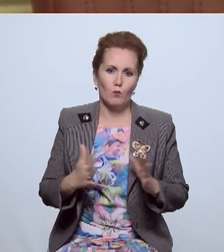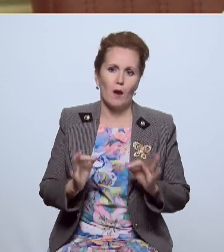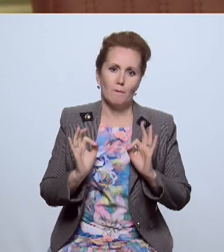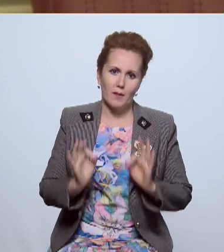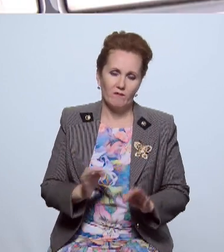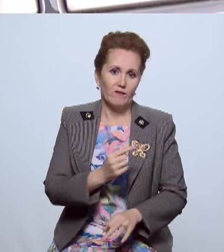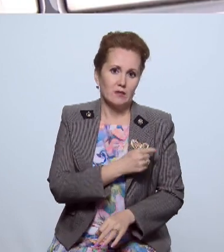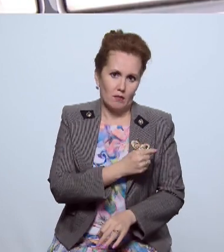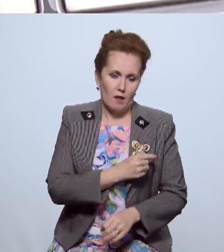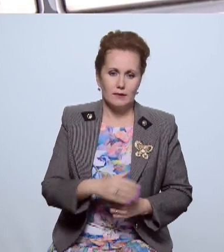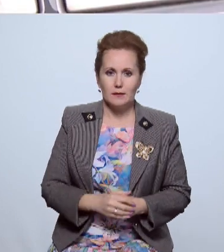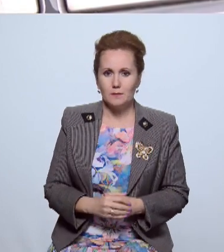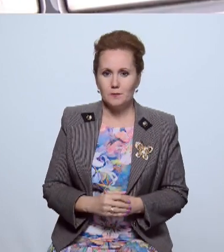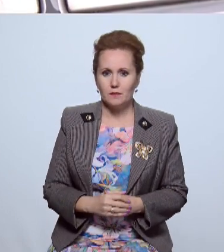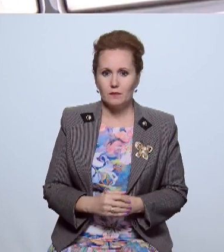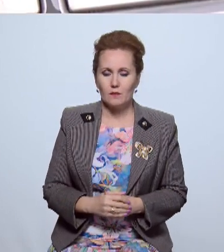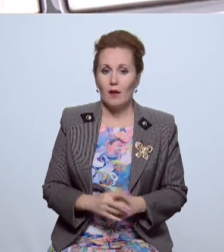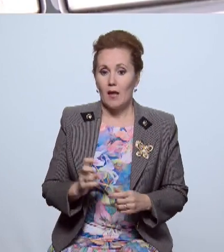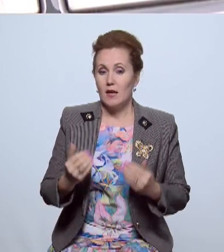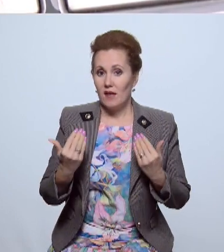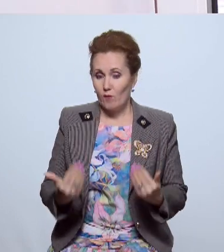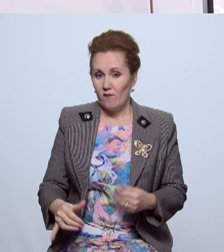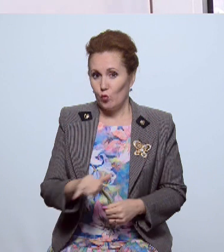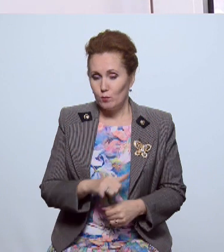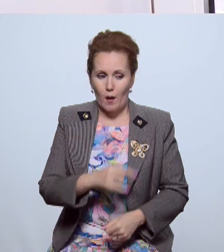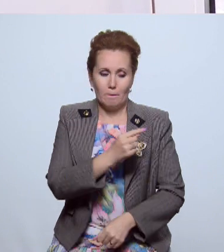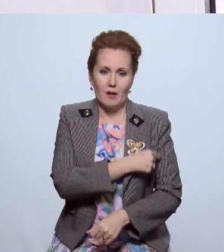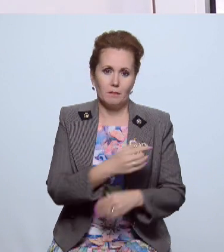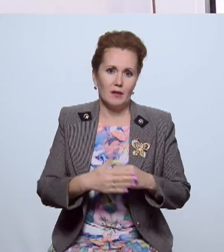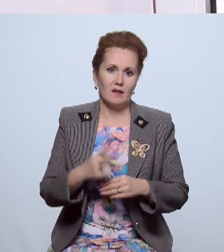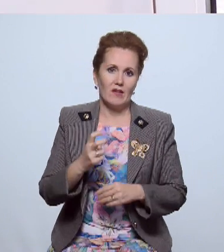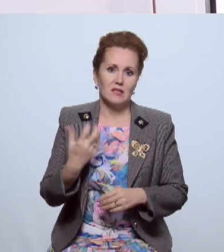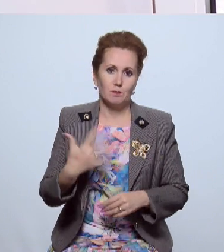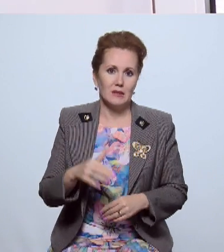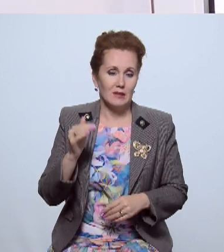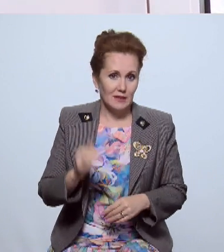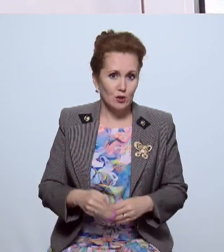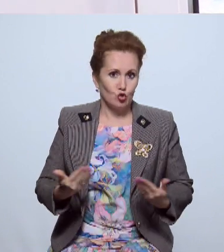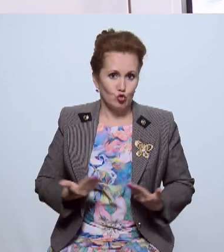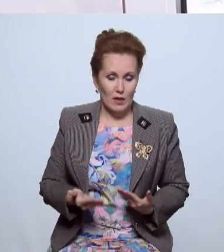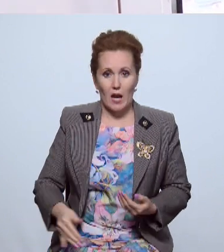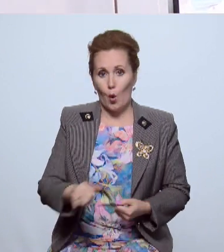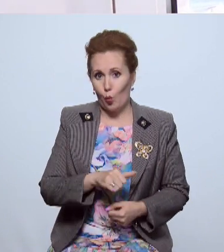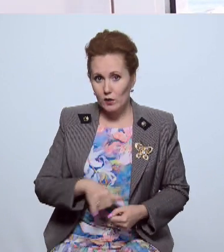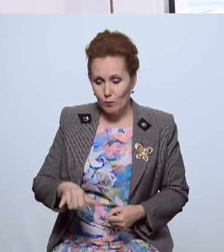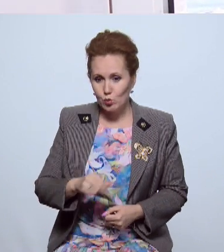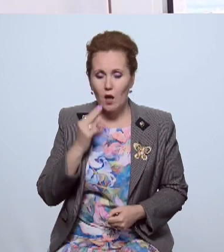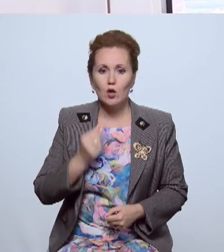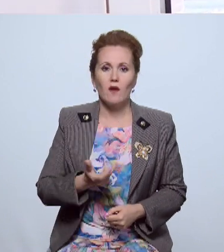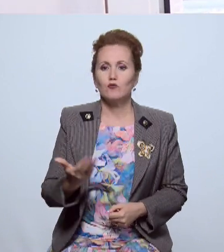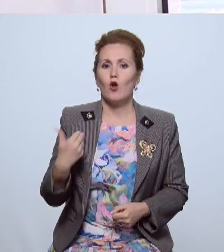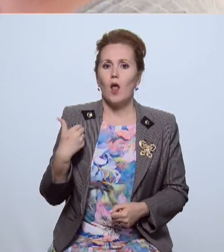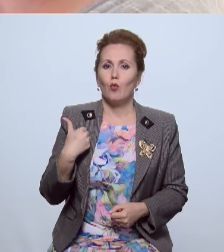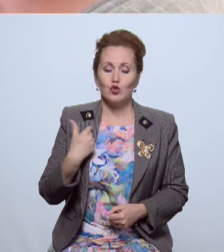подход к вакцинации. На сегодня в Удмуртии привиты порядка 250 тысяч жителей республики. Количество